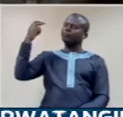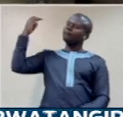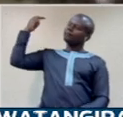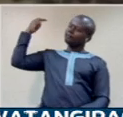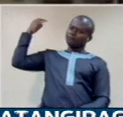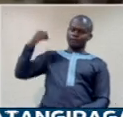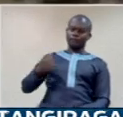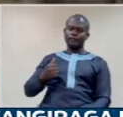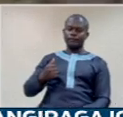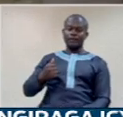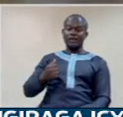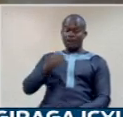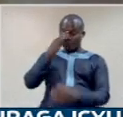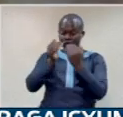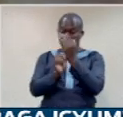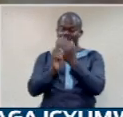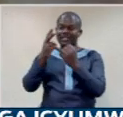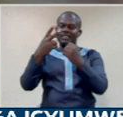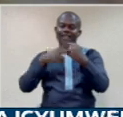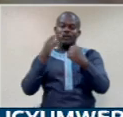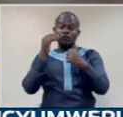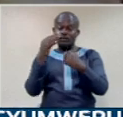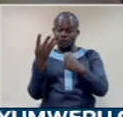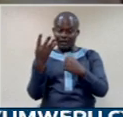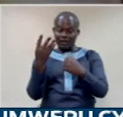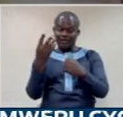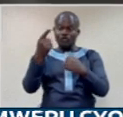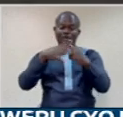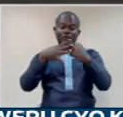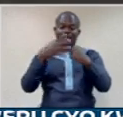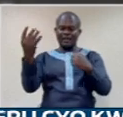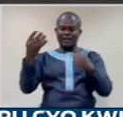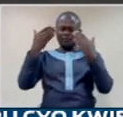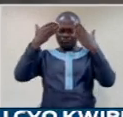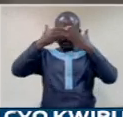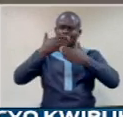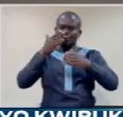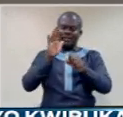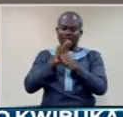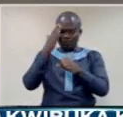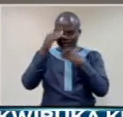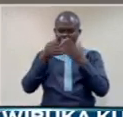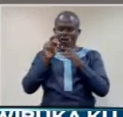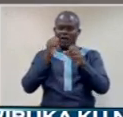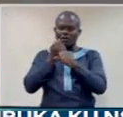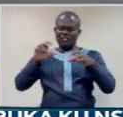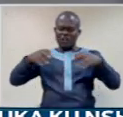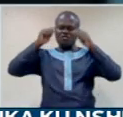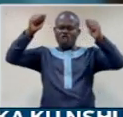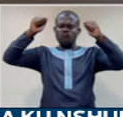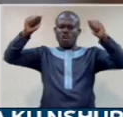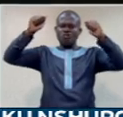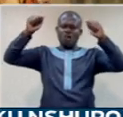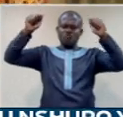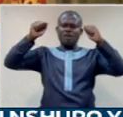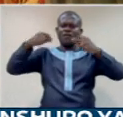Mu gitondo cyo ku itariki 7 Mata kuri benshi bari muri mujyi wa Kigali ngo ryari cura burindi gusabitewe n'uburyo abantu bo macyakanyuranye bahurizaga ku kintu kimwe